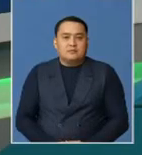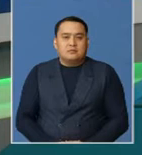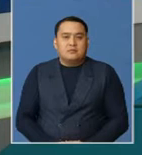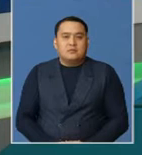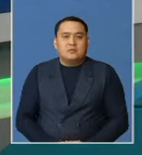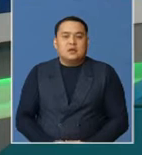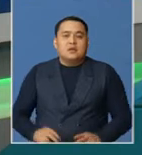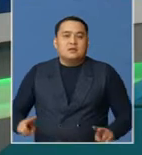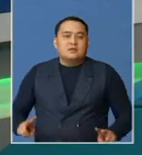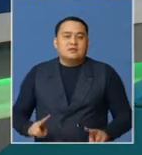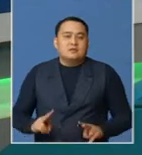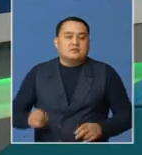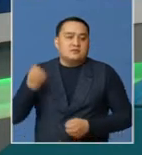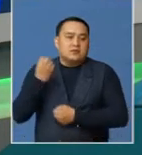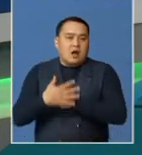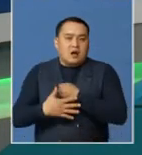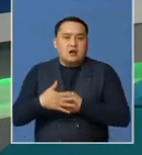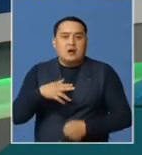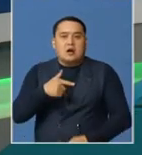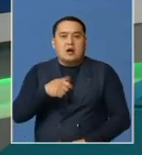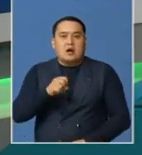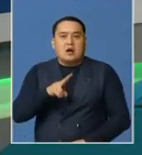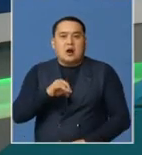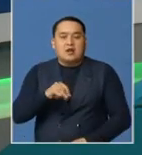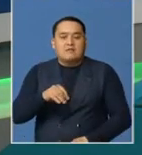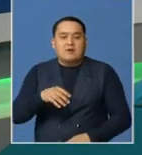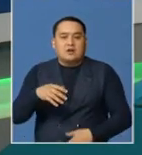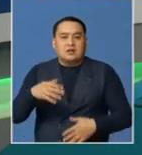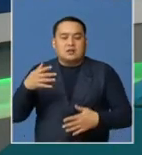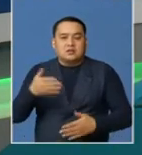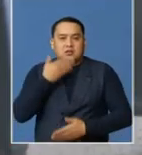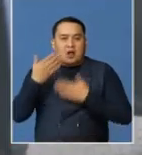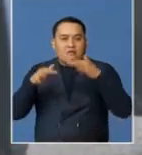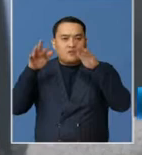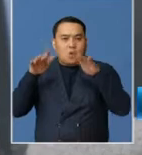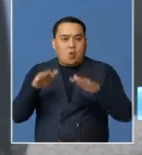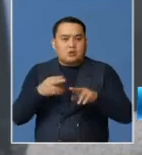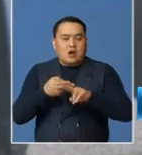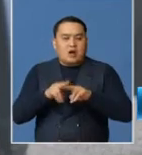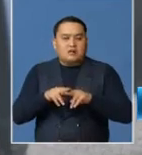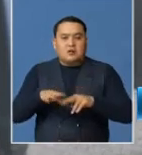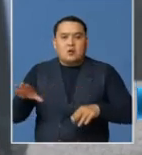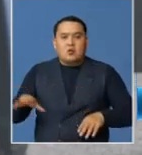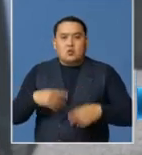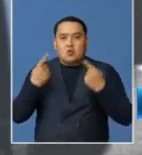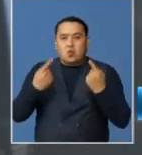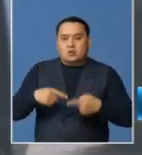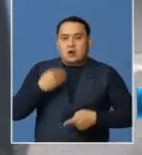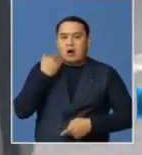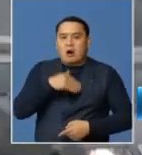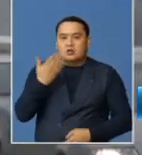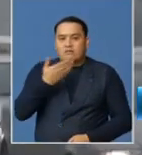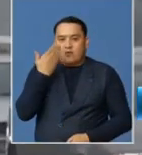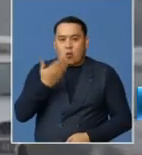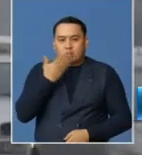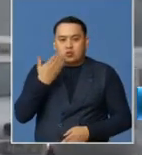Столицу Боснии и Герцеговины Сараево накрыл смог. С наступлением зимы в городах Западных Балкан ухудшается качество